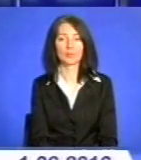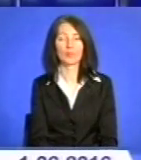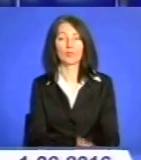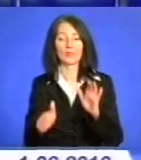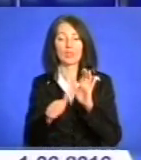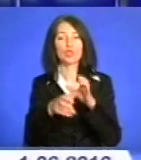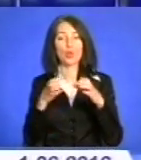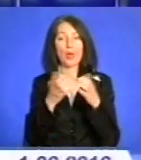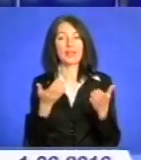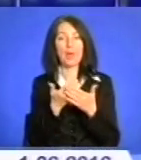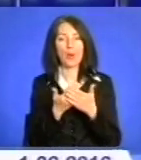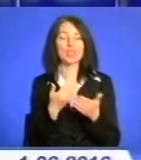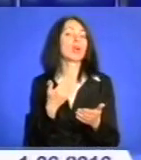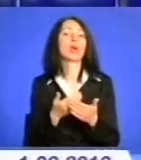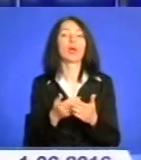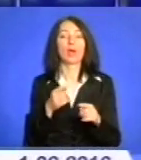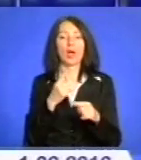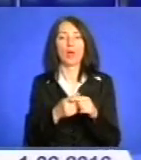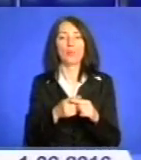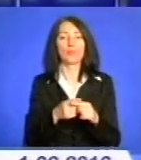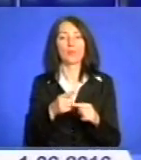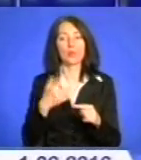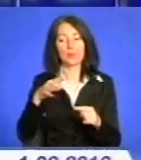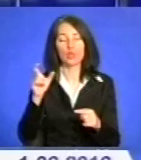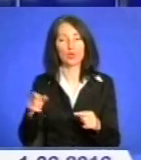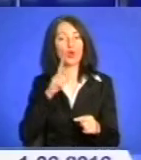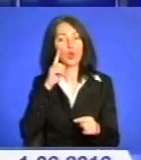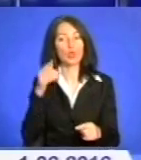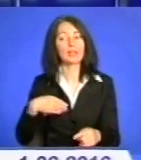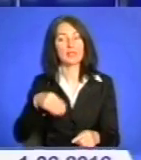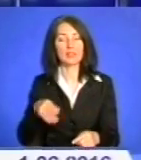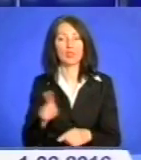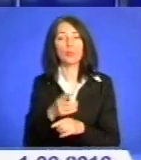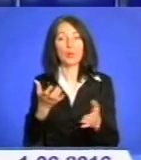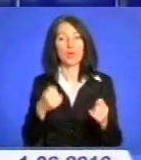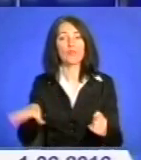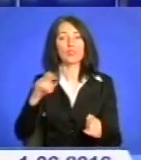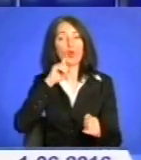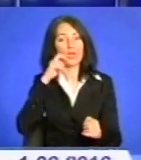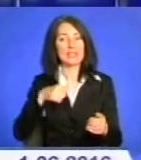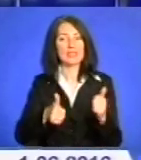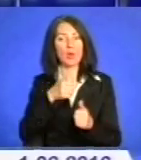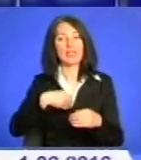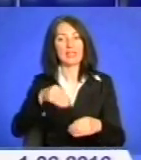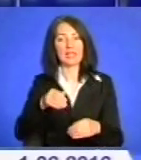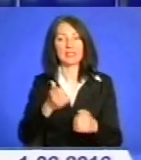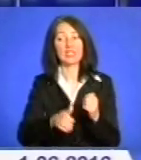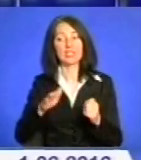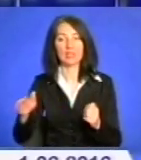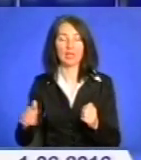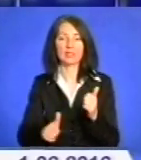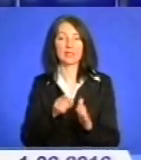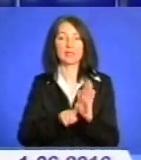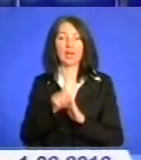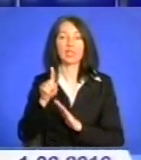Шість команд, майже півсотні юних тенісистів. Тернопіль прийняв всеукраїнські змагання з тенісу серед дітей. Старти відбулися на базі Тернопільського педагогічного